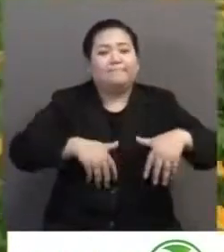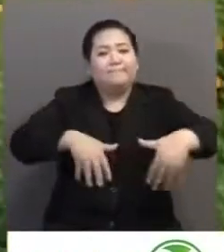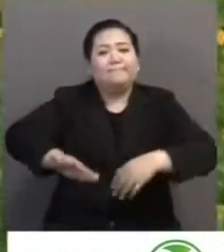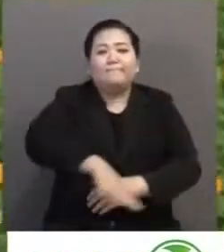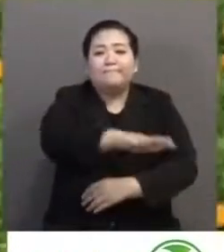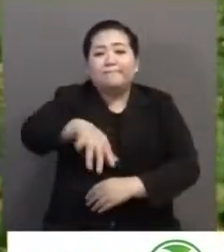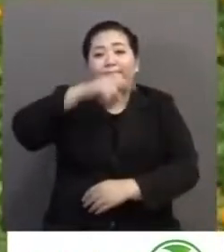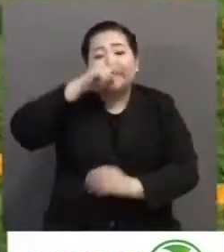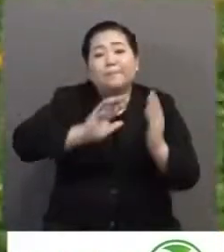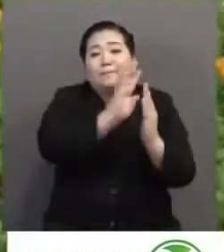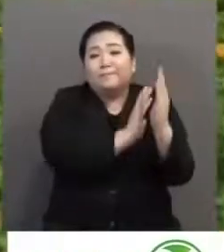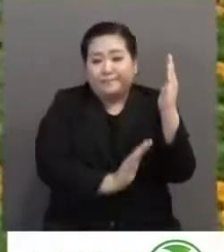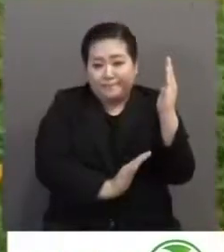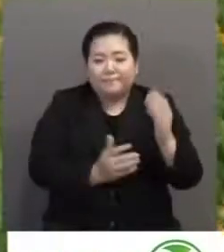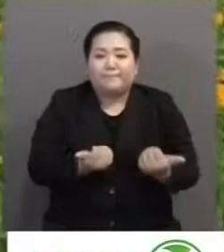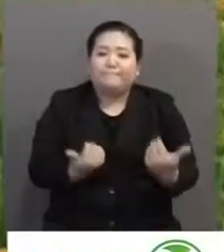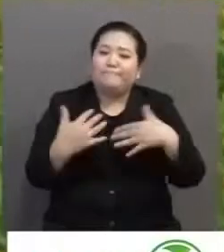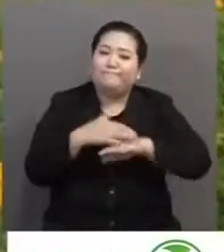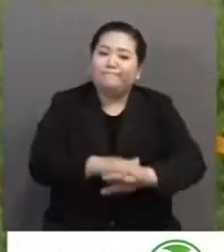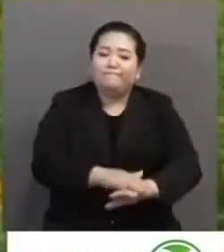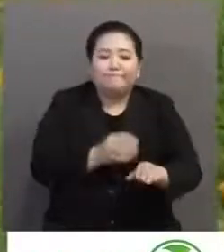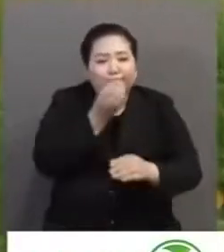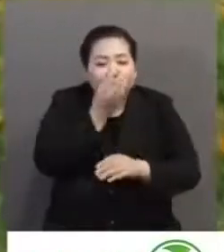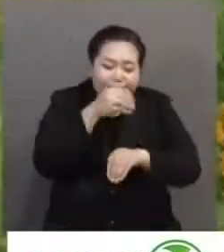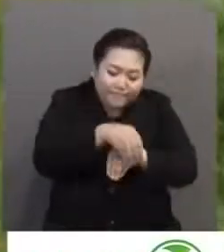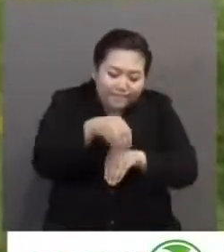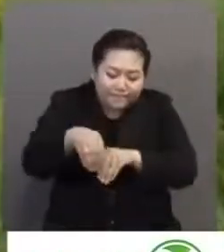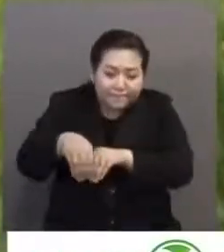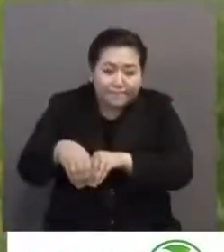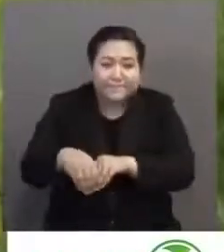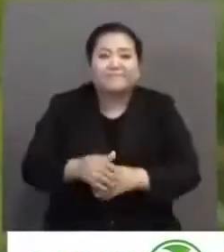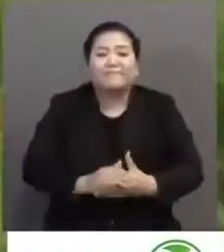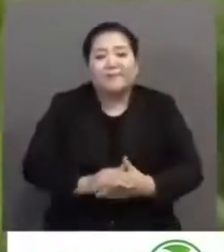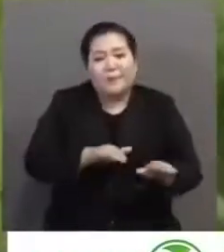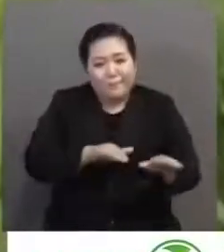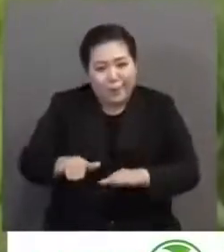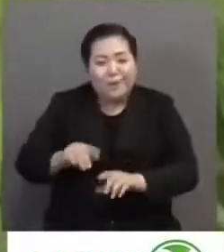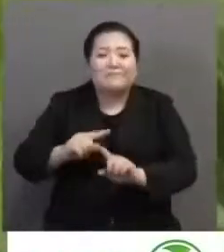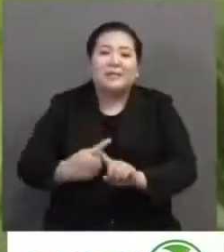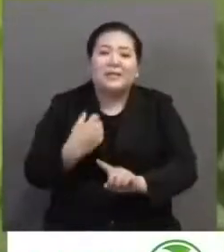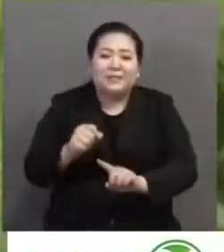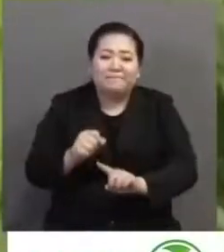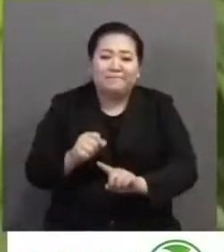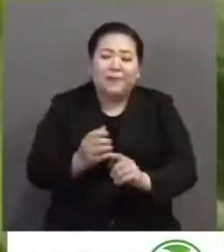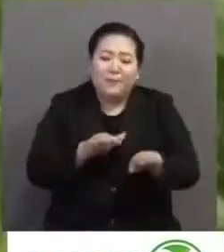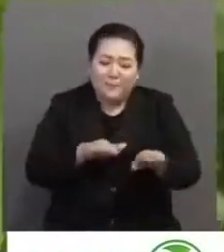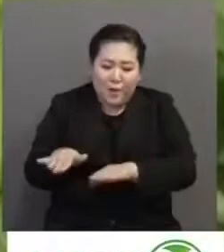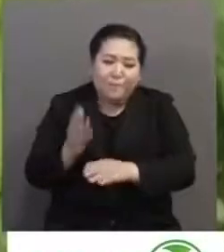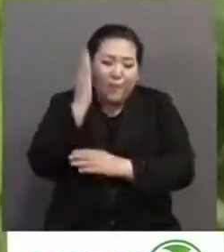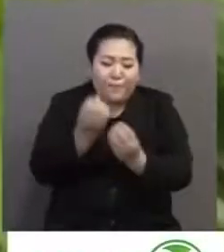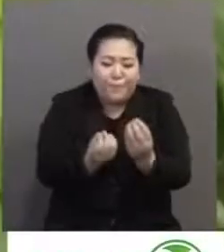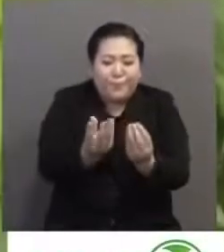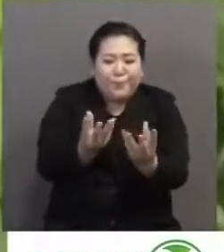ทั่วประเทศร่วมกันปลูกในวันที่15สิงหาคม2560นี้เพื่อให้ไปออกดอกบานสะพรั่งพร้อม